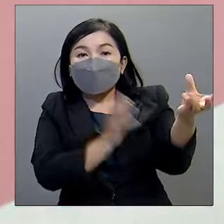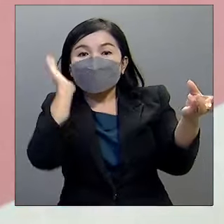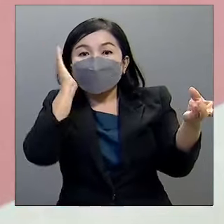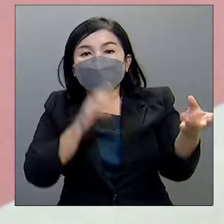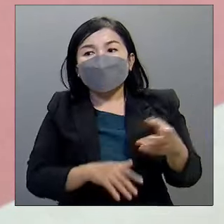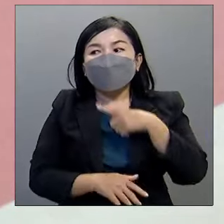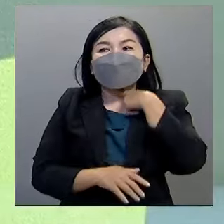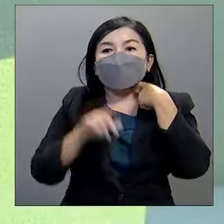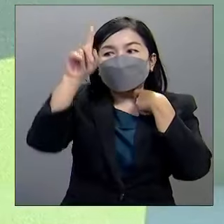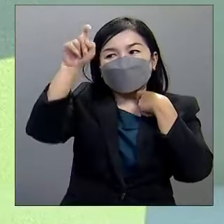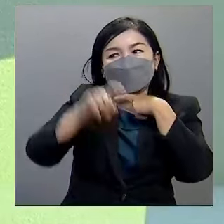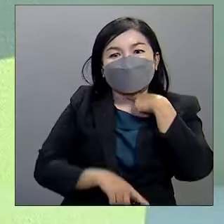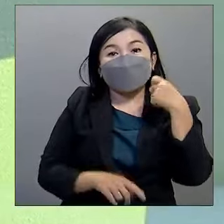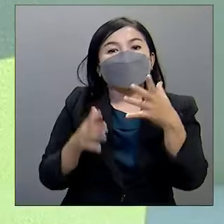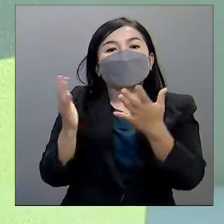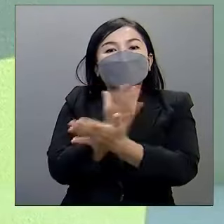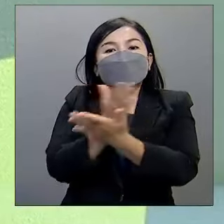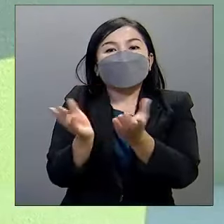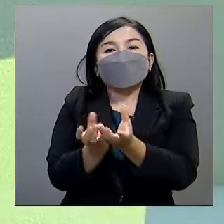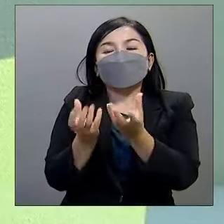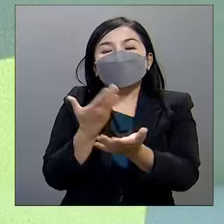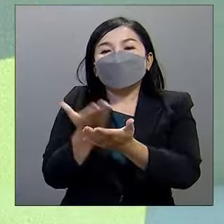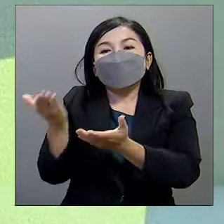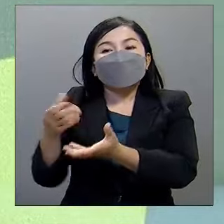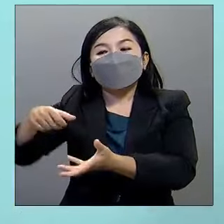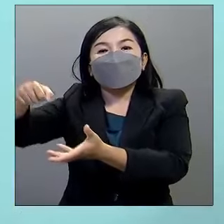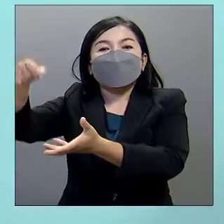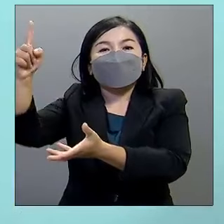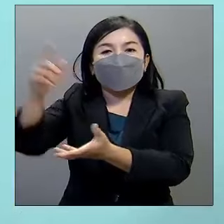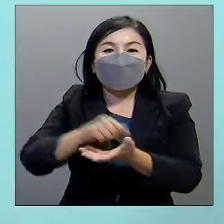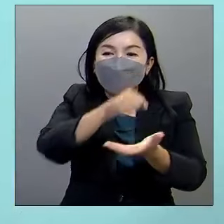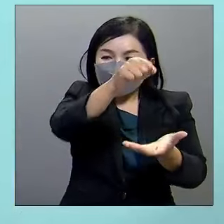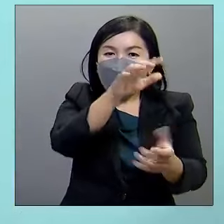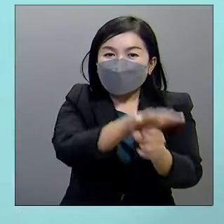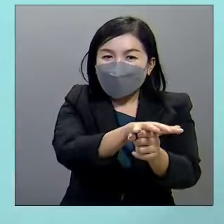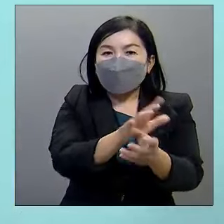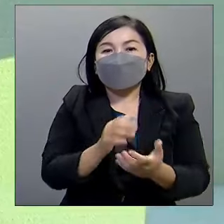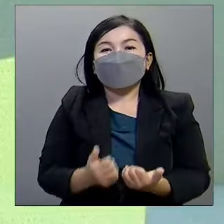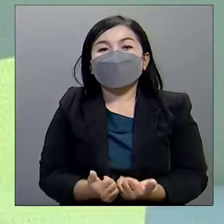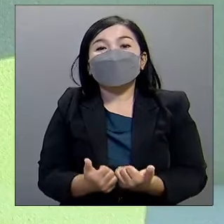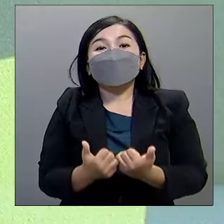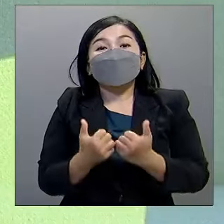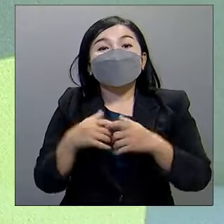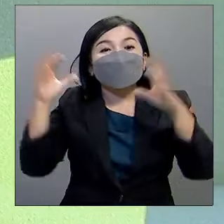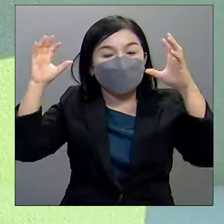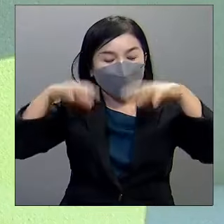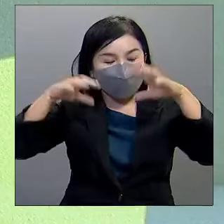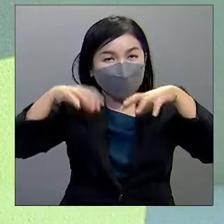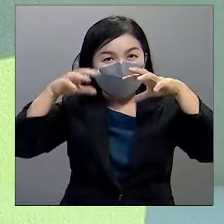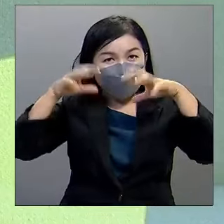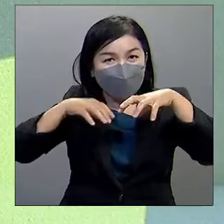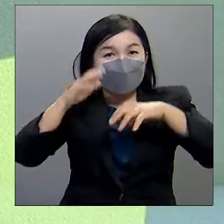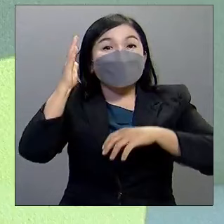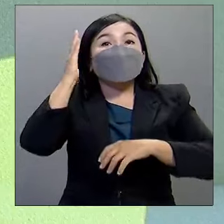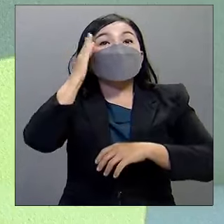เด็ก เอาไปคนละห่อไม่ต้องทะเลาะกันเอาไปคนละห่อ นี่พี่ปุ๊บเป้มาให้เลยเป็นยังไงล ่ะคุณผู้ชมคะช่วงนี้ฝนตกนะคะอย่างที่เราท